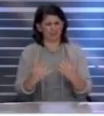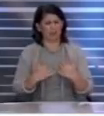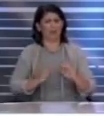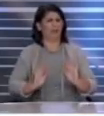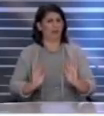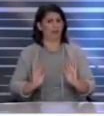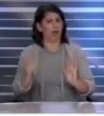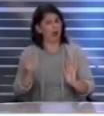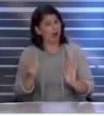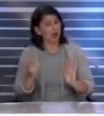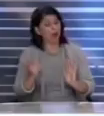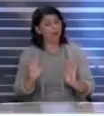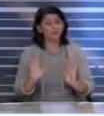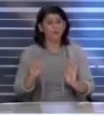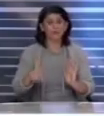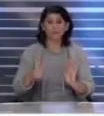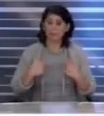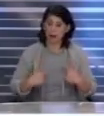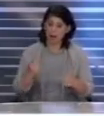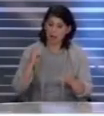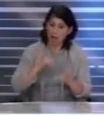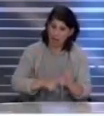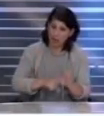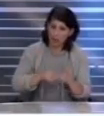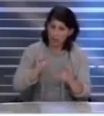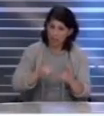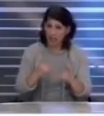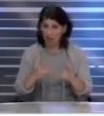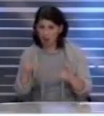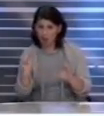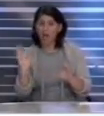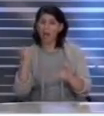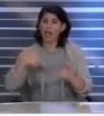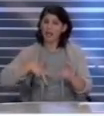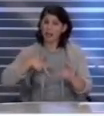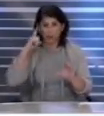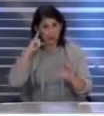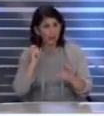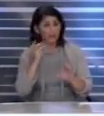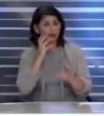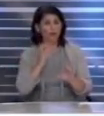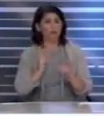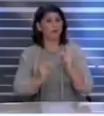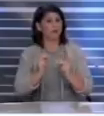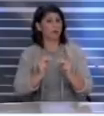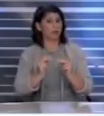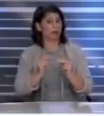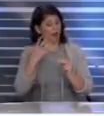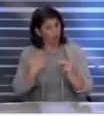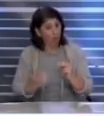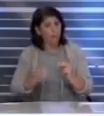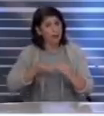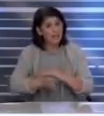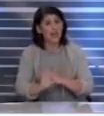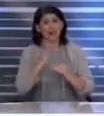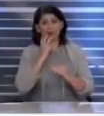όμως, είτε είμαστε μέλη της Ένωσης ή δεν είμαστε, αν μια χώρα γνωρίζει σοβαρά προβλήματα όπως η Ελλάδα, οι λοιποί